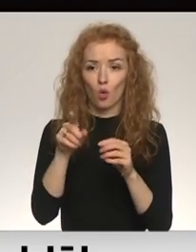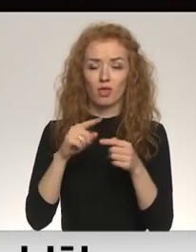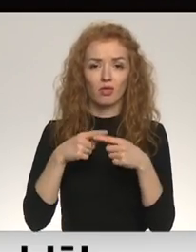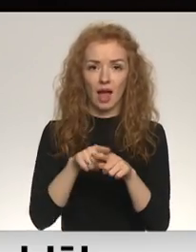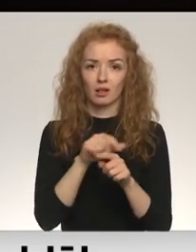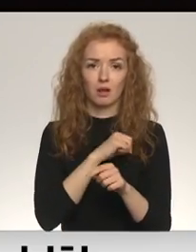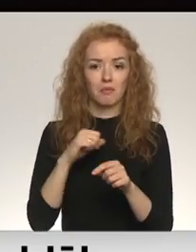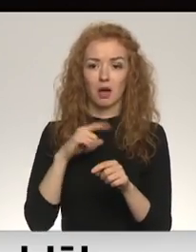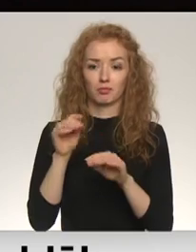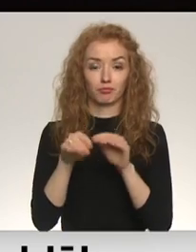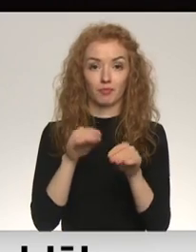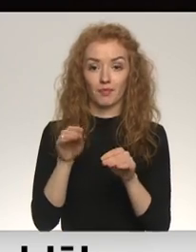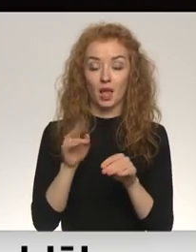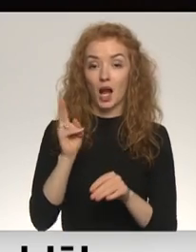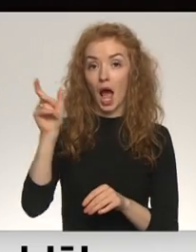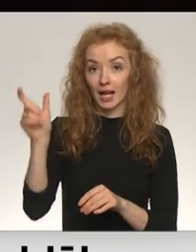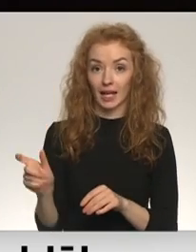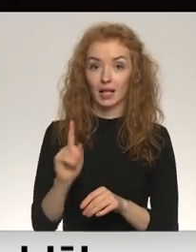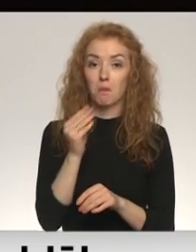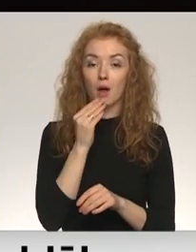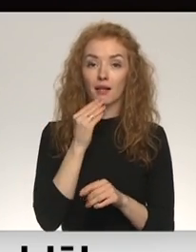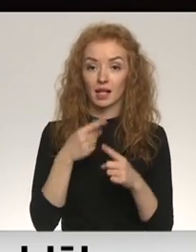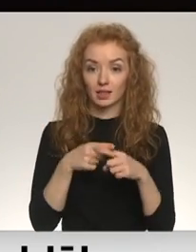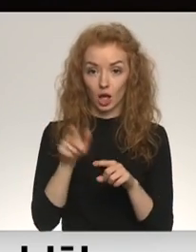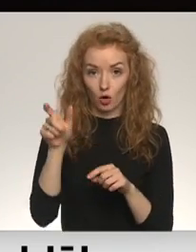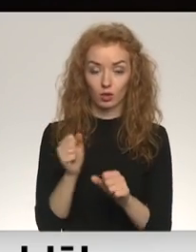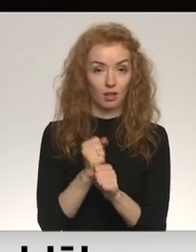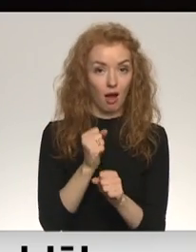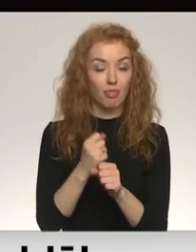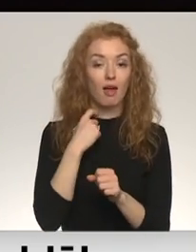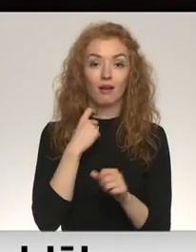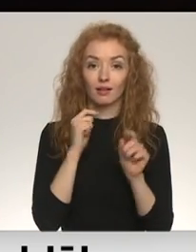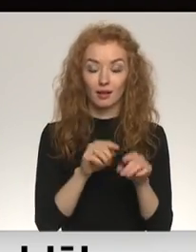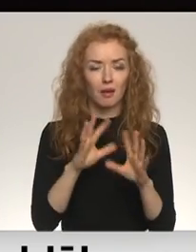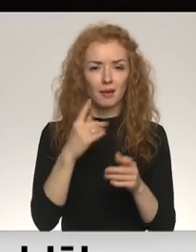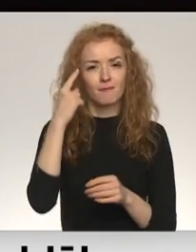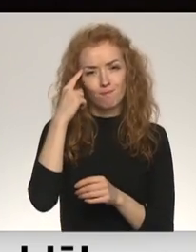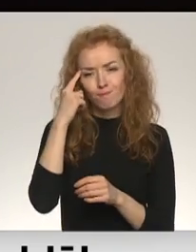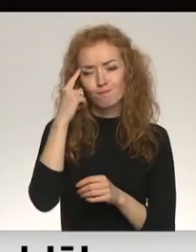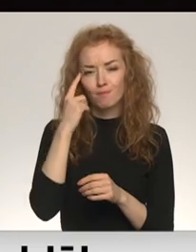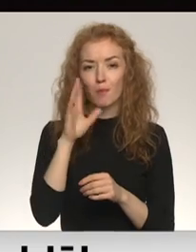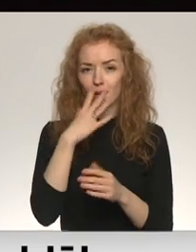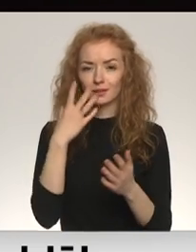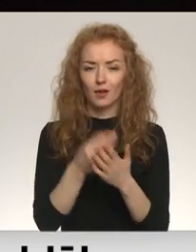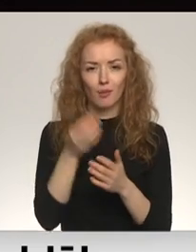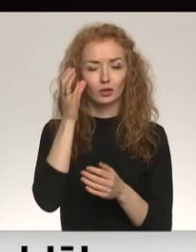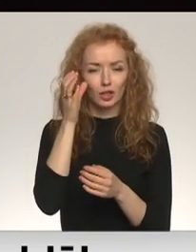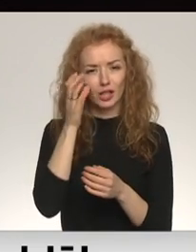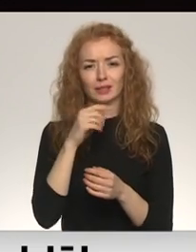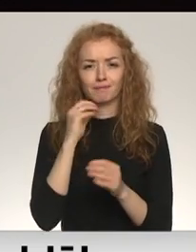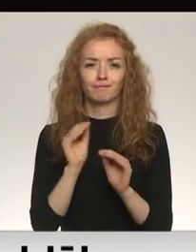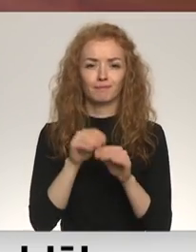visu uzstādu. Karīna Bumbule ir pārtikas tehnoloģe, strādājusi Rīgā, bet doma bijusi likt lietā savas zināšanas